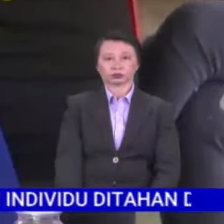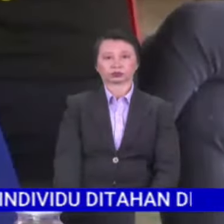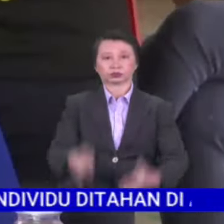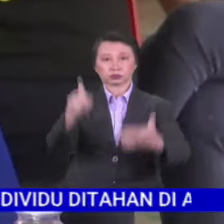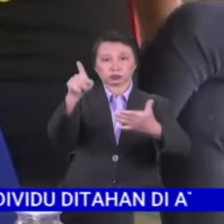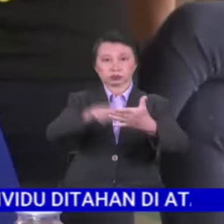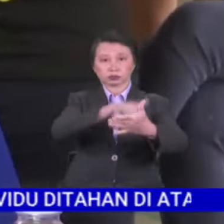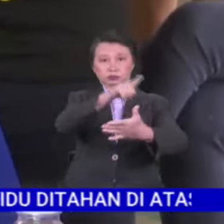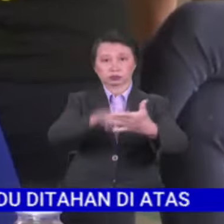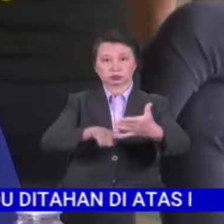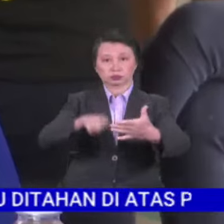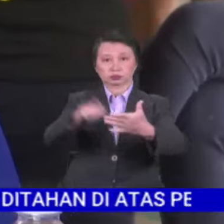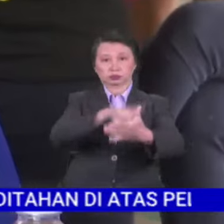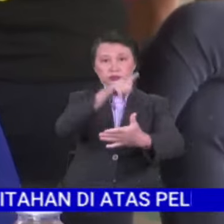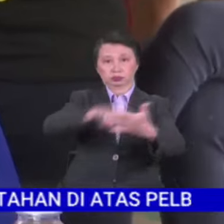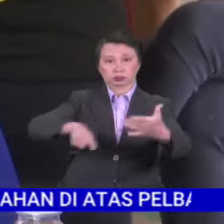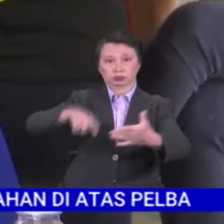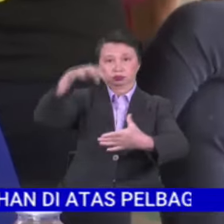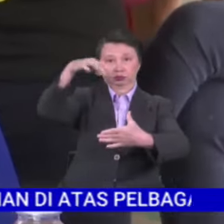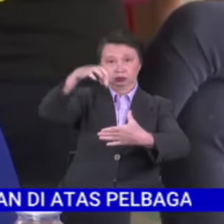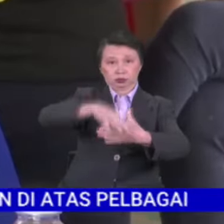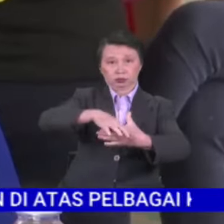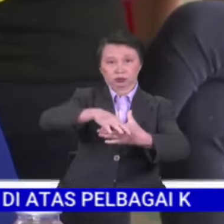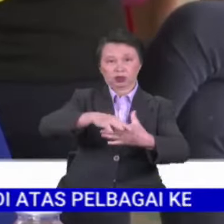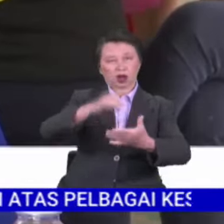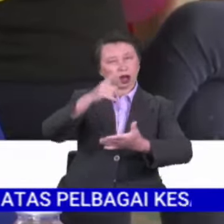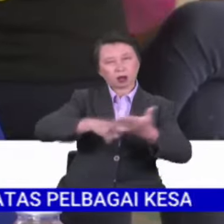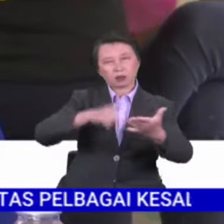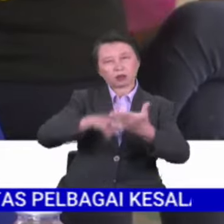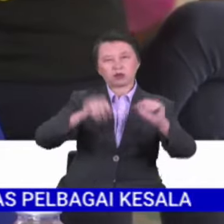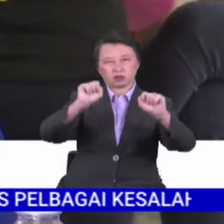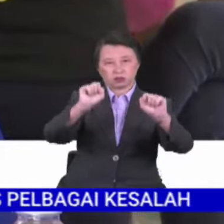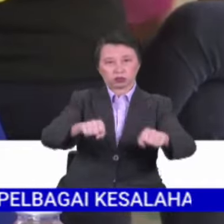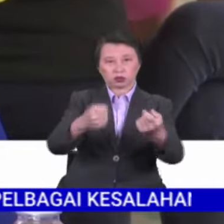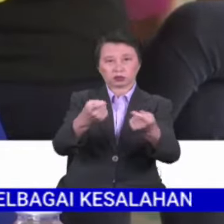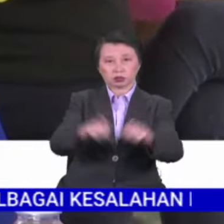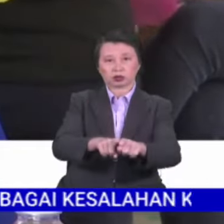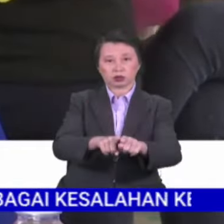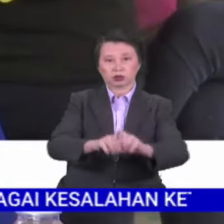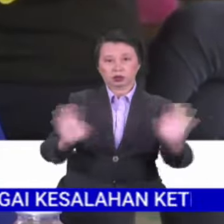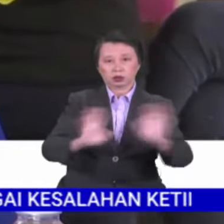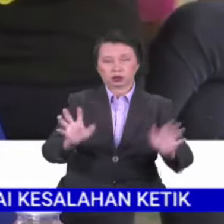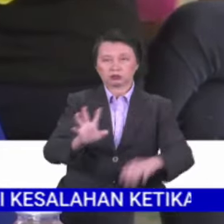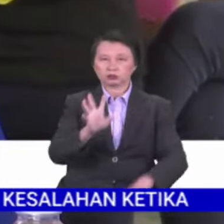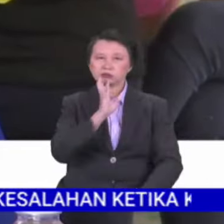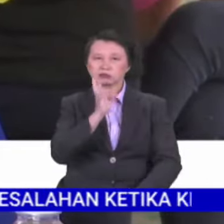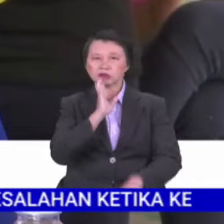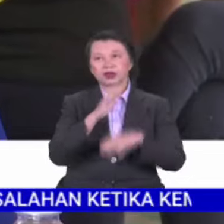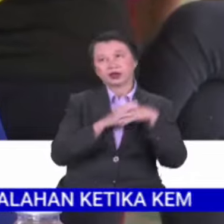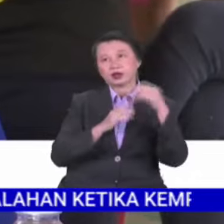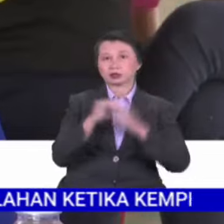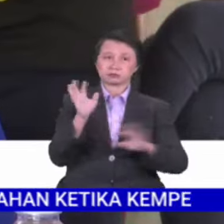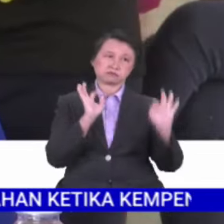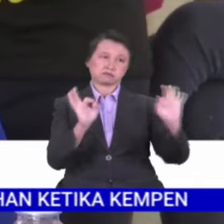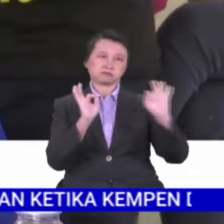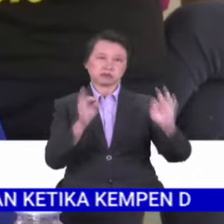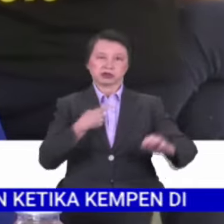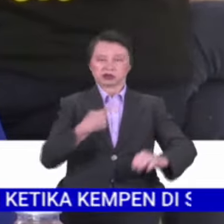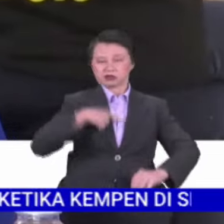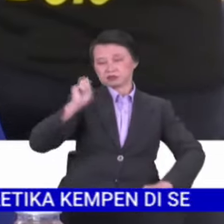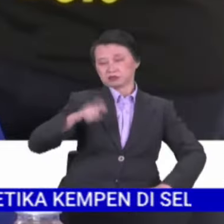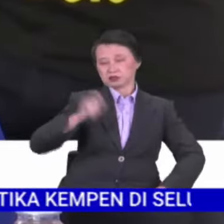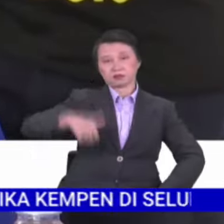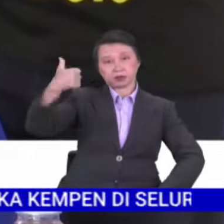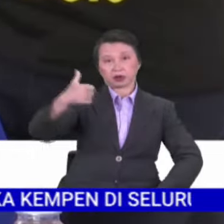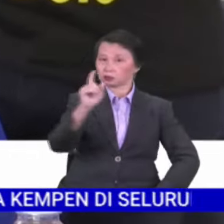Pilihan raya ni, anything can happen. Jadi jangan rasa complacent. Kita garanti